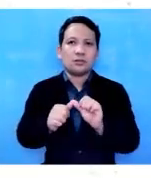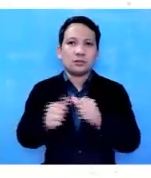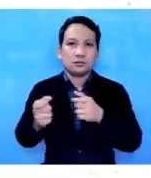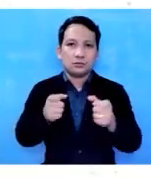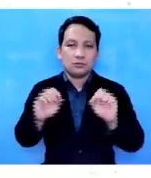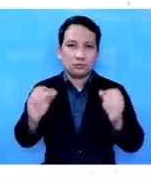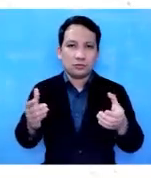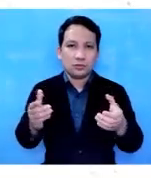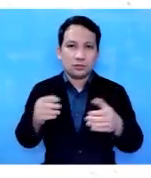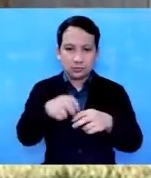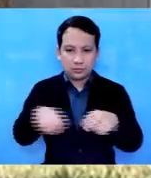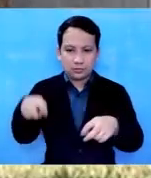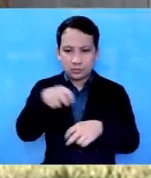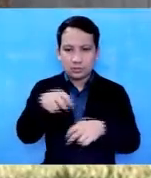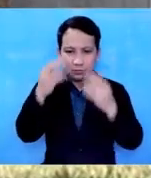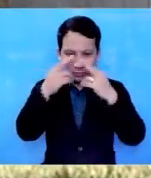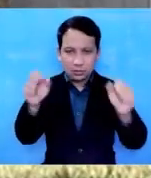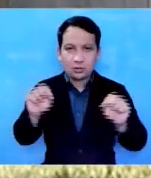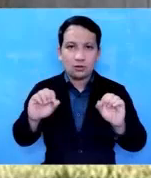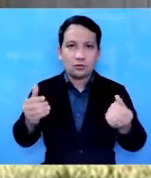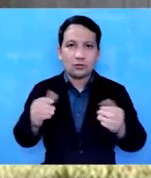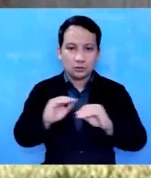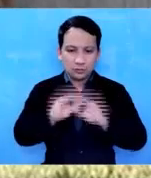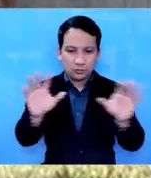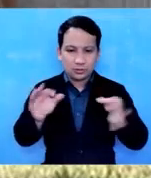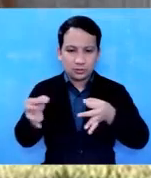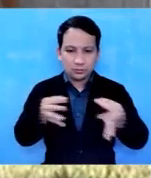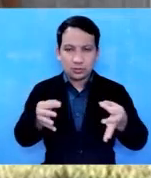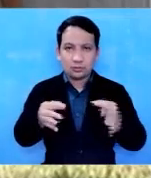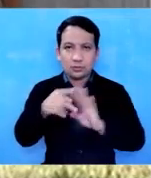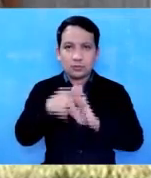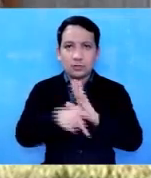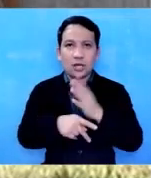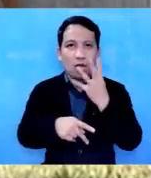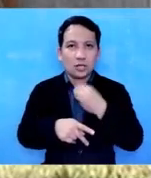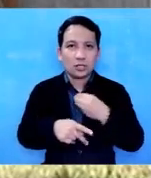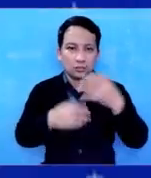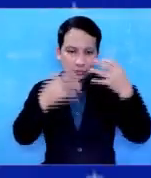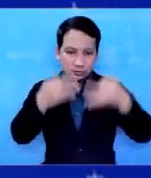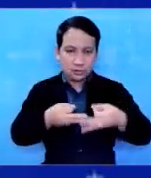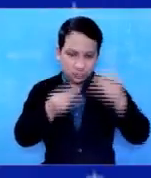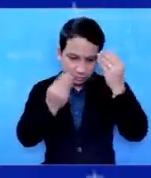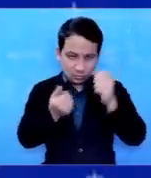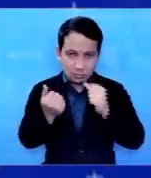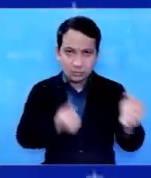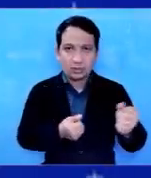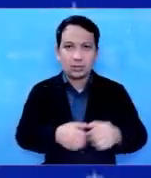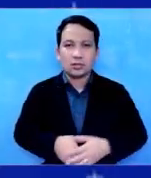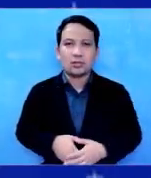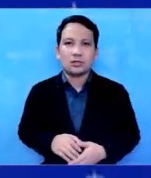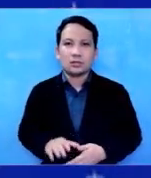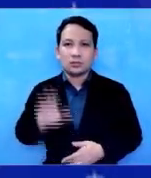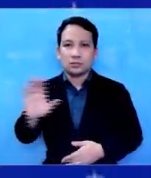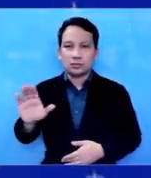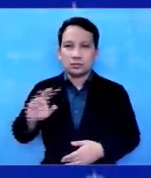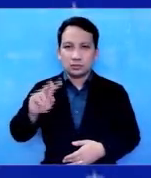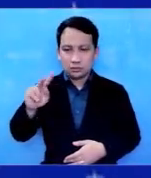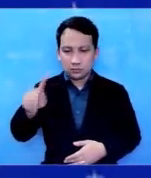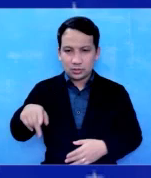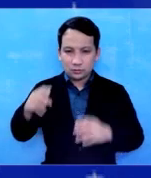munang uupo bilang alkalde hanggat walang malinaw na batayan kung kaninong hatol ang susundin. Pero sabi naman ng kampo ni Vice Mayor